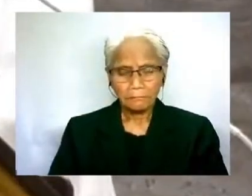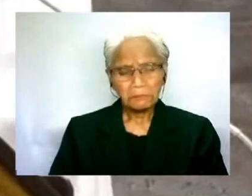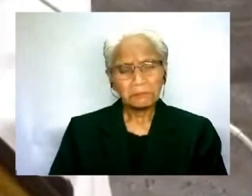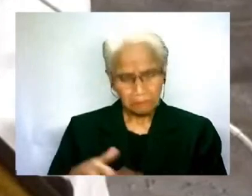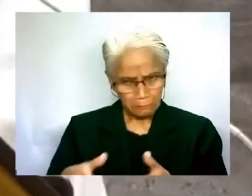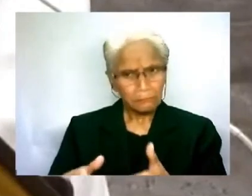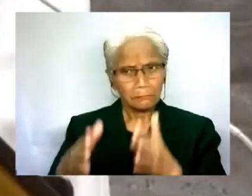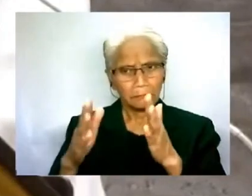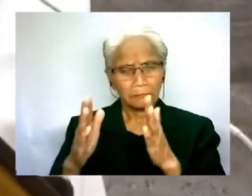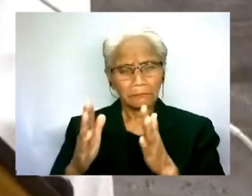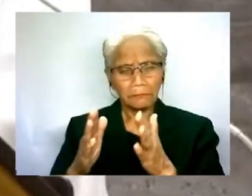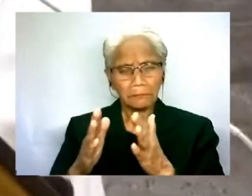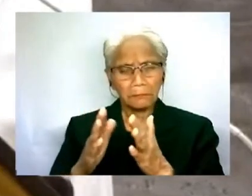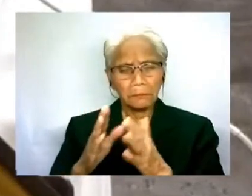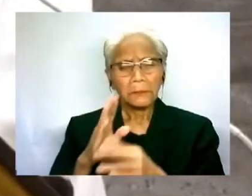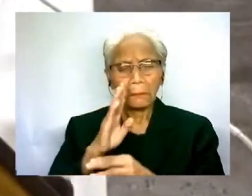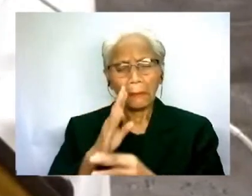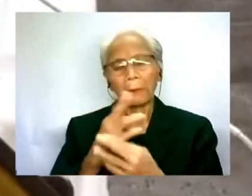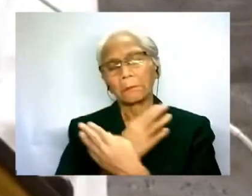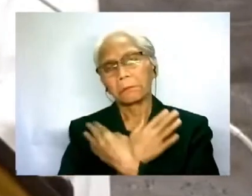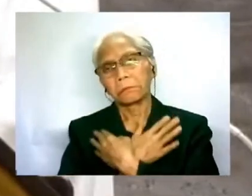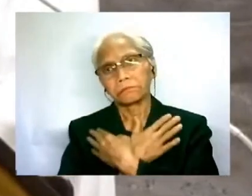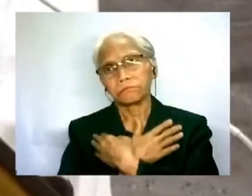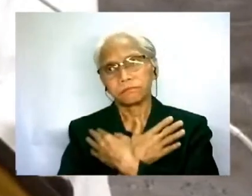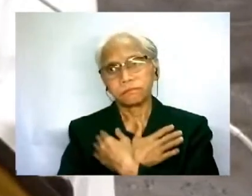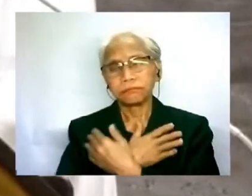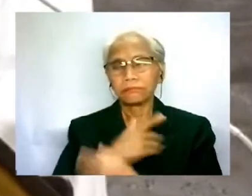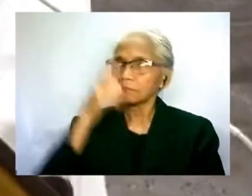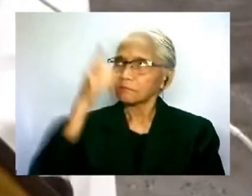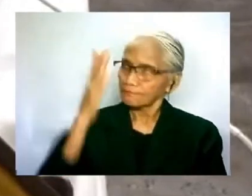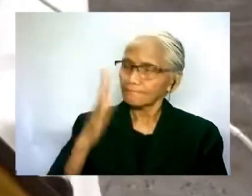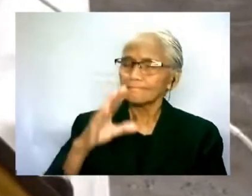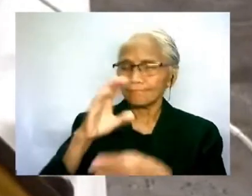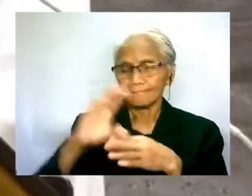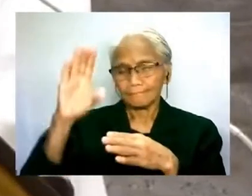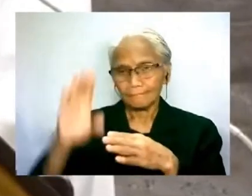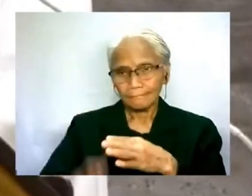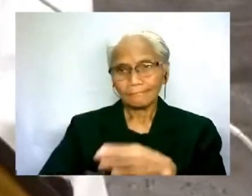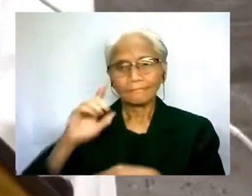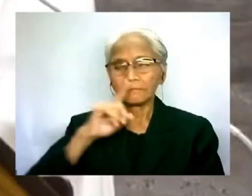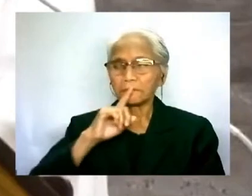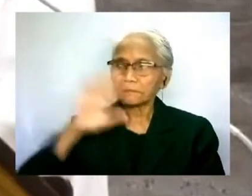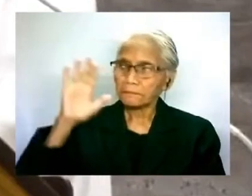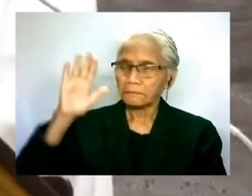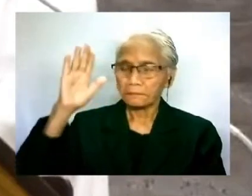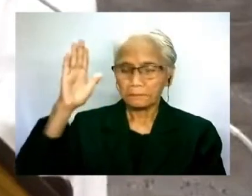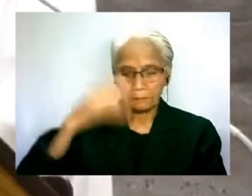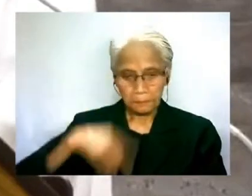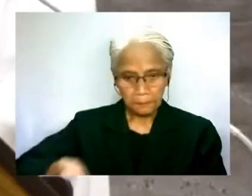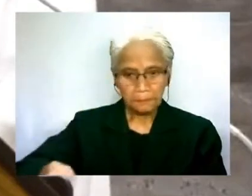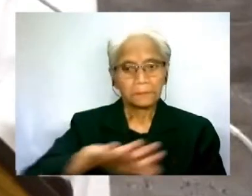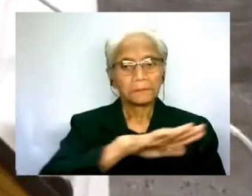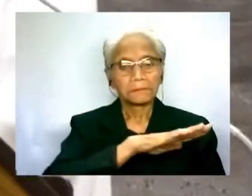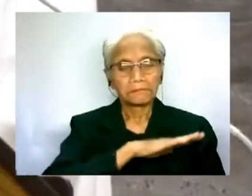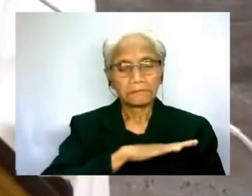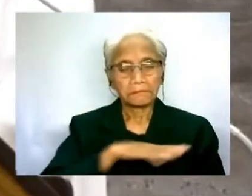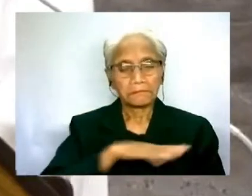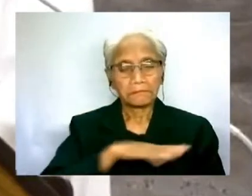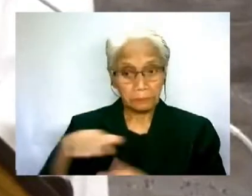na tutuparin ng Diyos ang kanyang pangako sa atin sa paraang tama